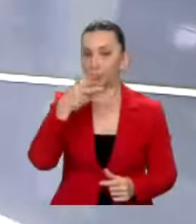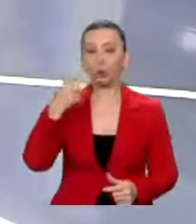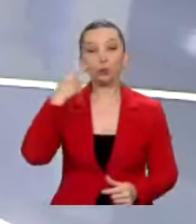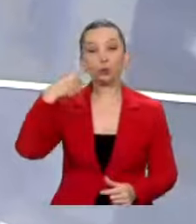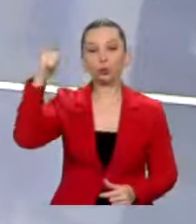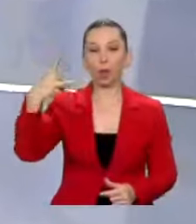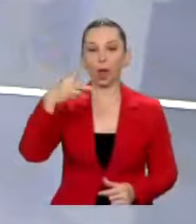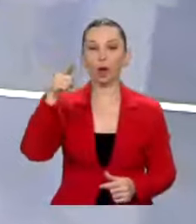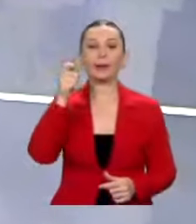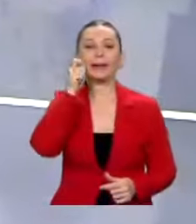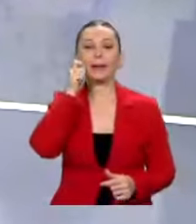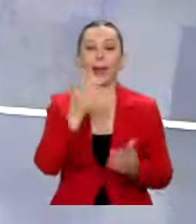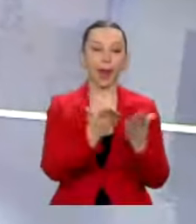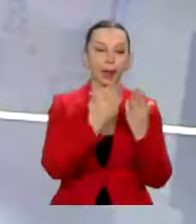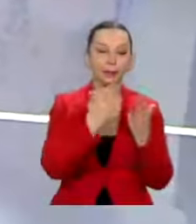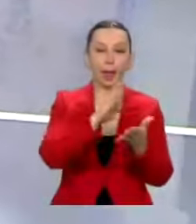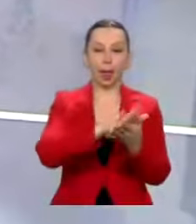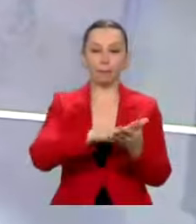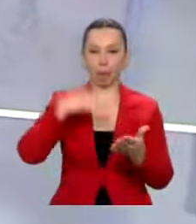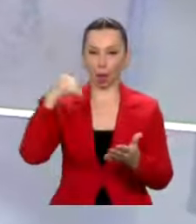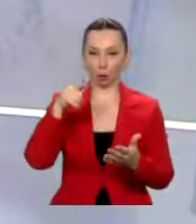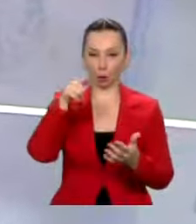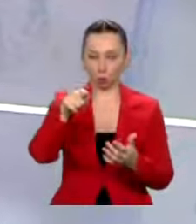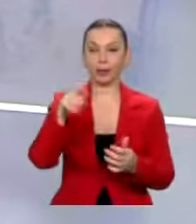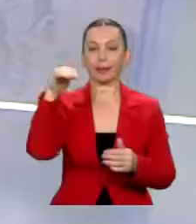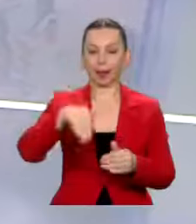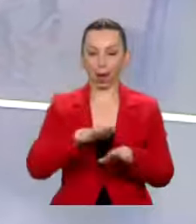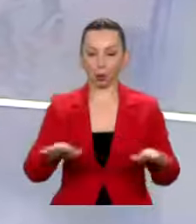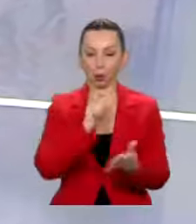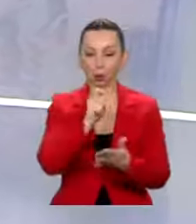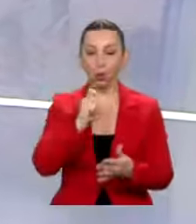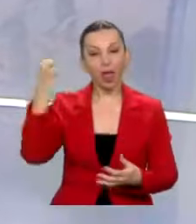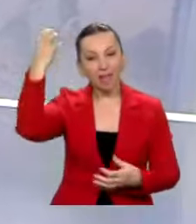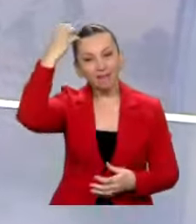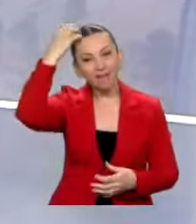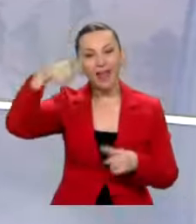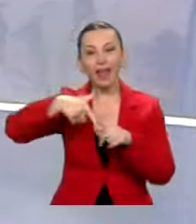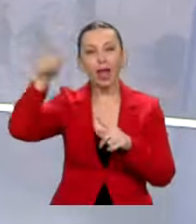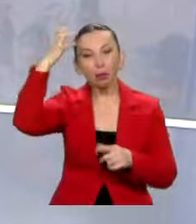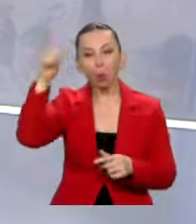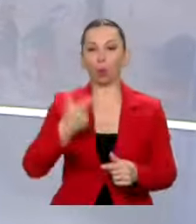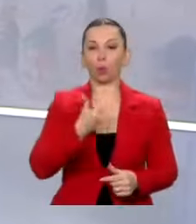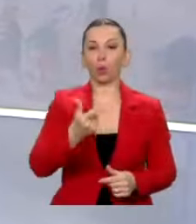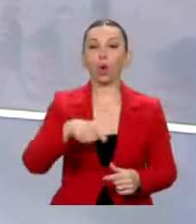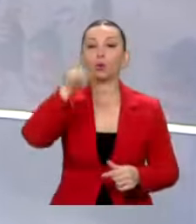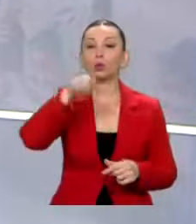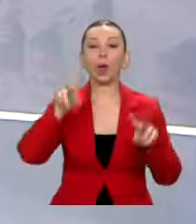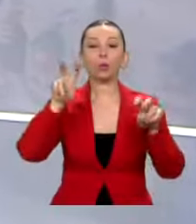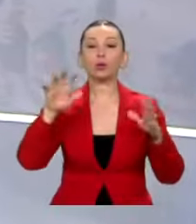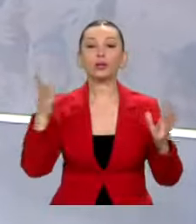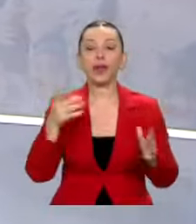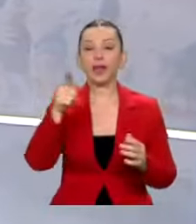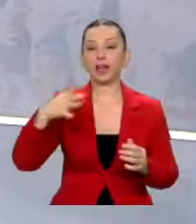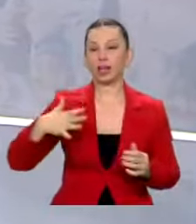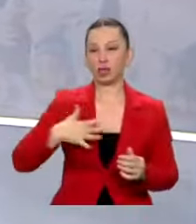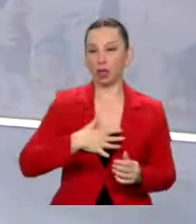Cumhurbaşkanı Erdoğan, Diyanet Akademisi mezuniyet töreninde kürsüdeydi bugün. FETÖ uyarısında bulundu. Gündeminde CHP lideri Özgür Özel'in din